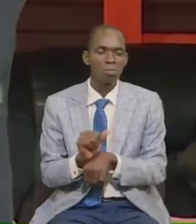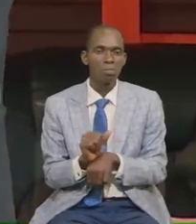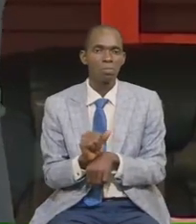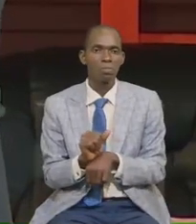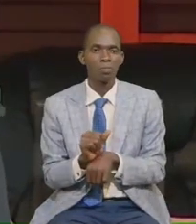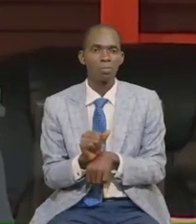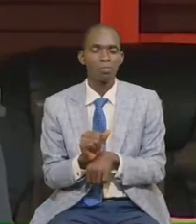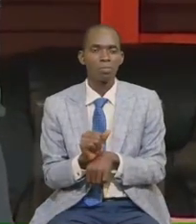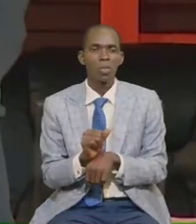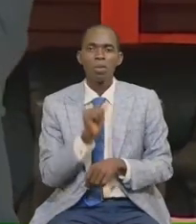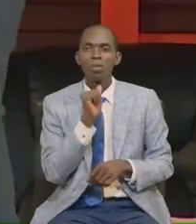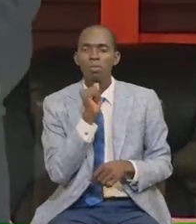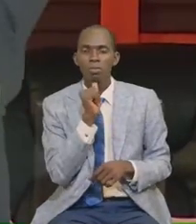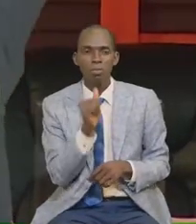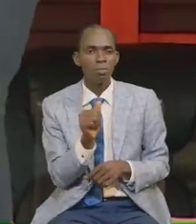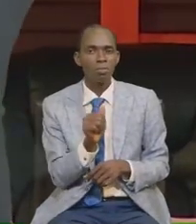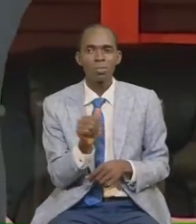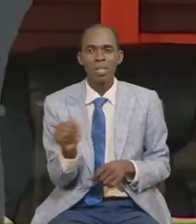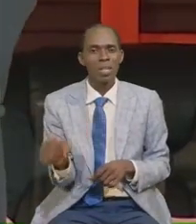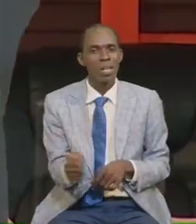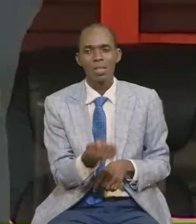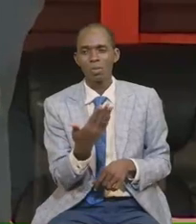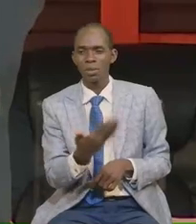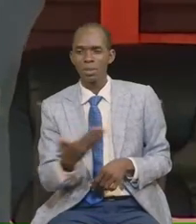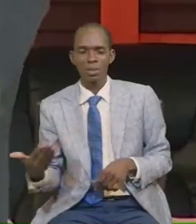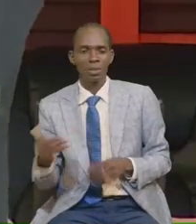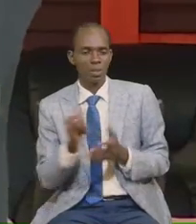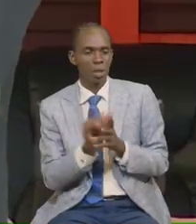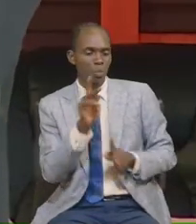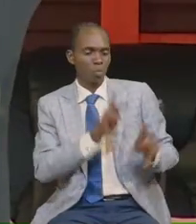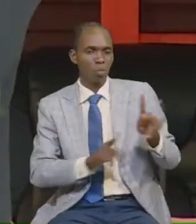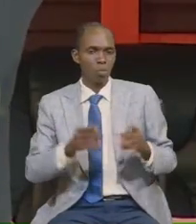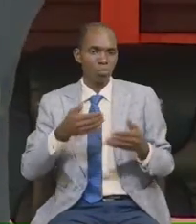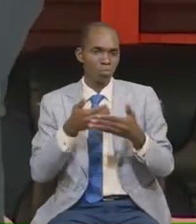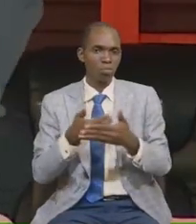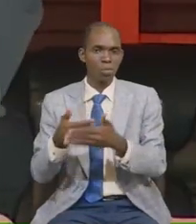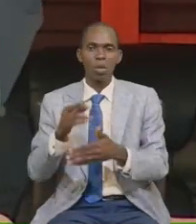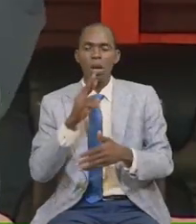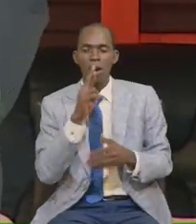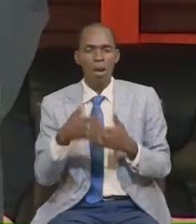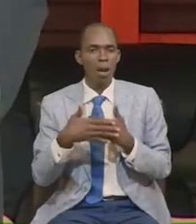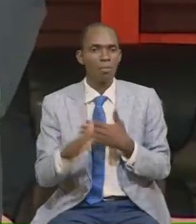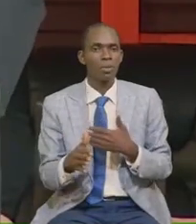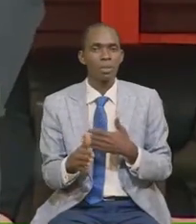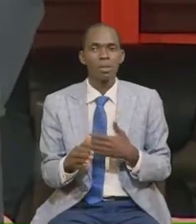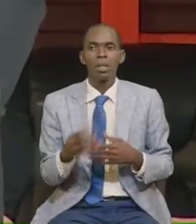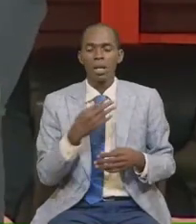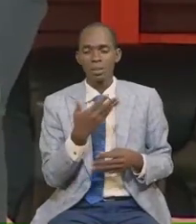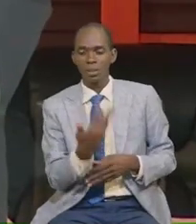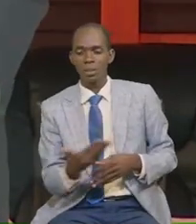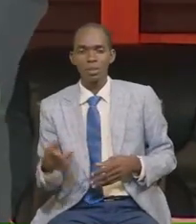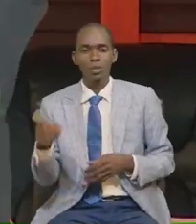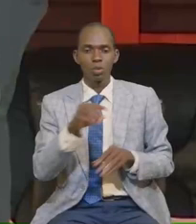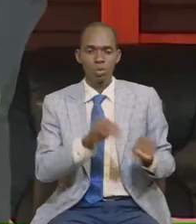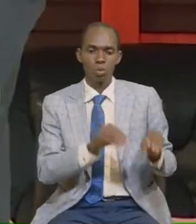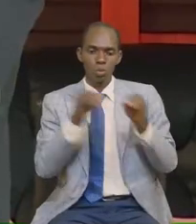n'est pas les autres choses que les gens recherchent, les choses qu'ils revêtent, qu'ils mettent au-dessus de la